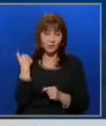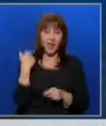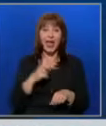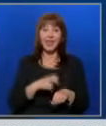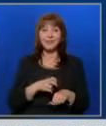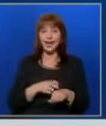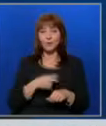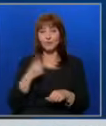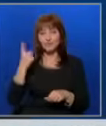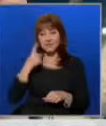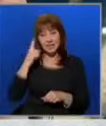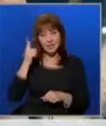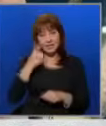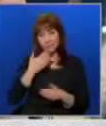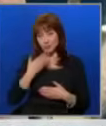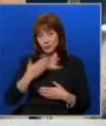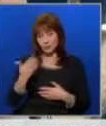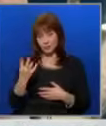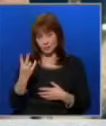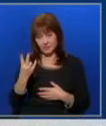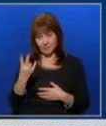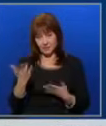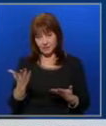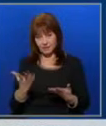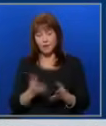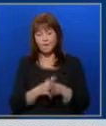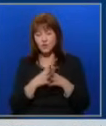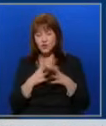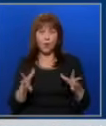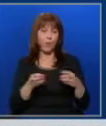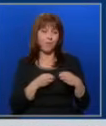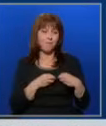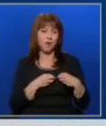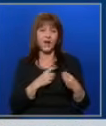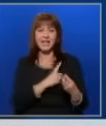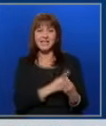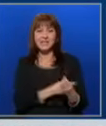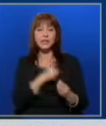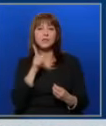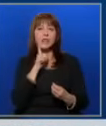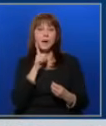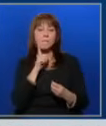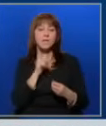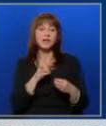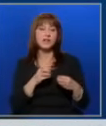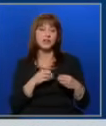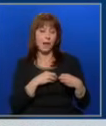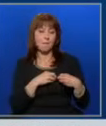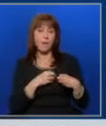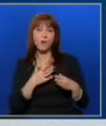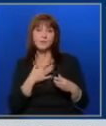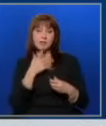учита всеки ден. По два пъти. Наистина много болка. Така силна мъжка болка имаше в тези думи.